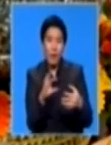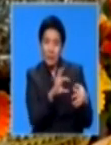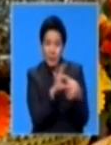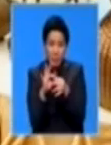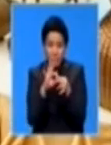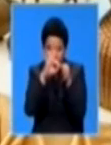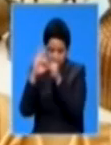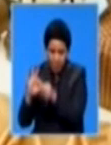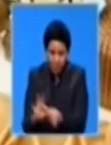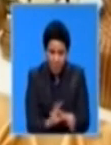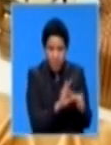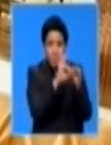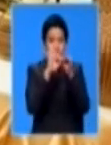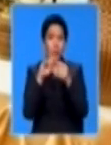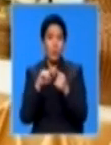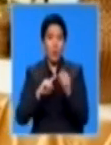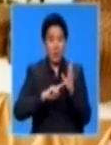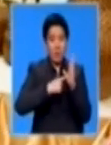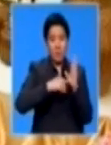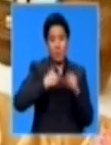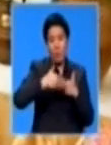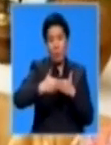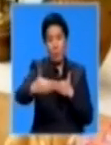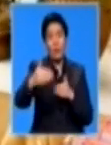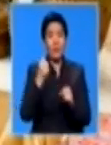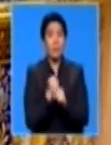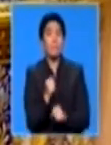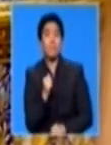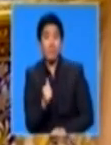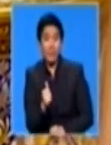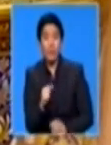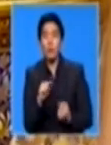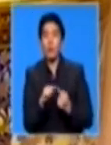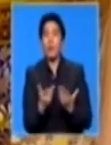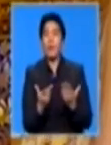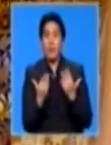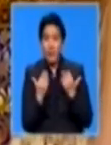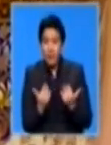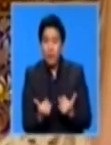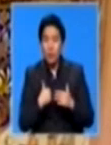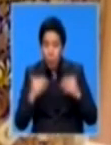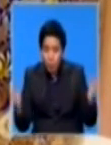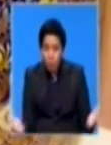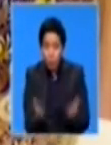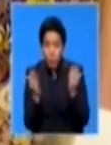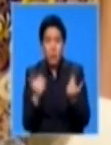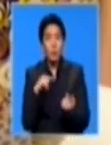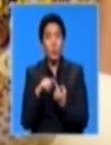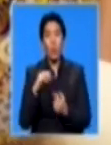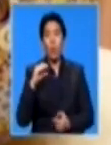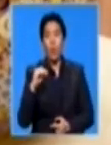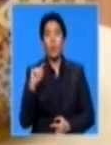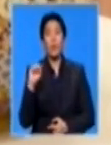ซ่ตั้งแต่ต้นทางกลางทางปลายทางนะถึงกันนะครับในการส่งเสริมโครงการโอท็อปเราจัดงานโอท็อปซิ